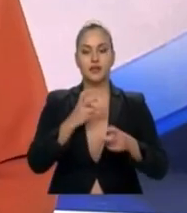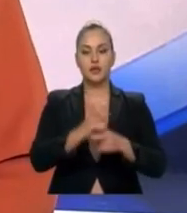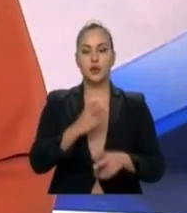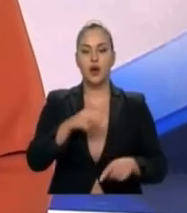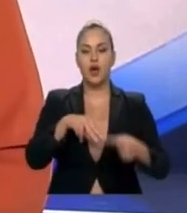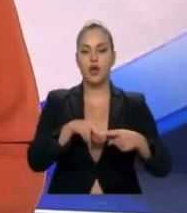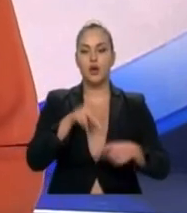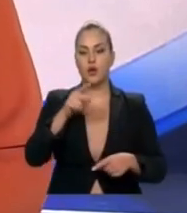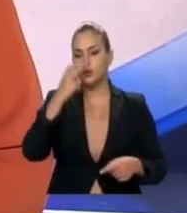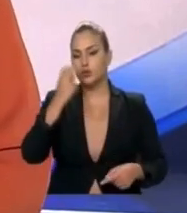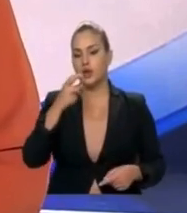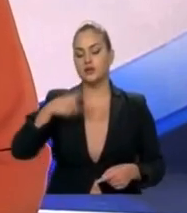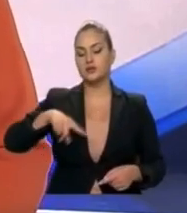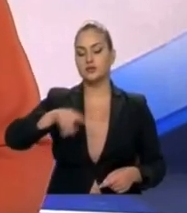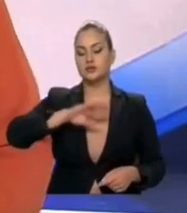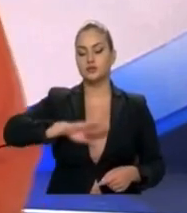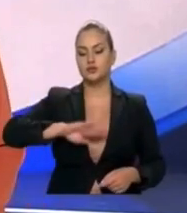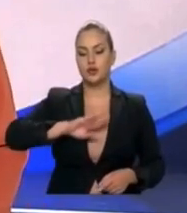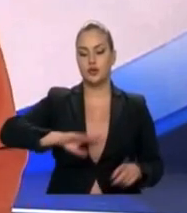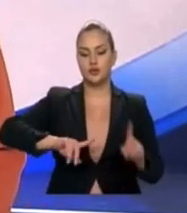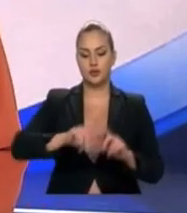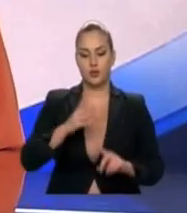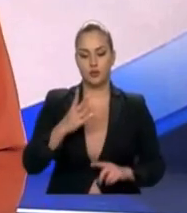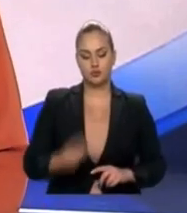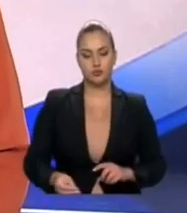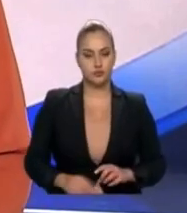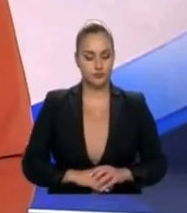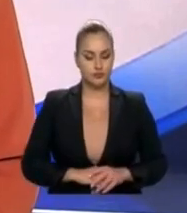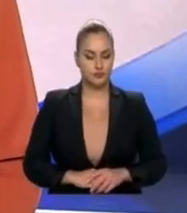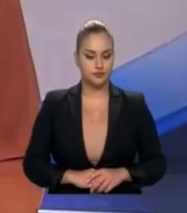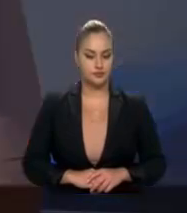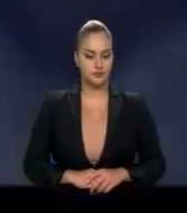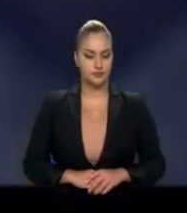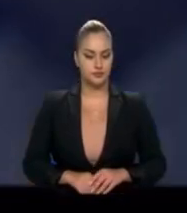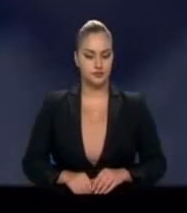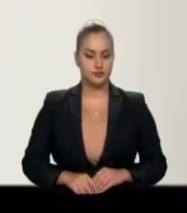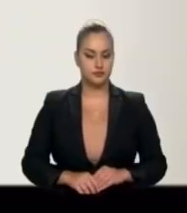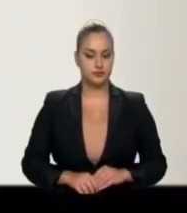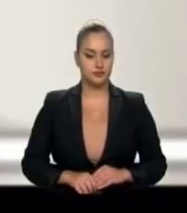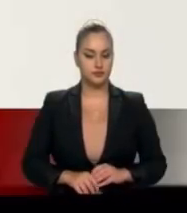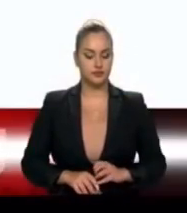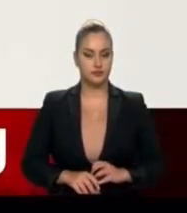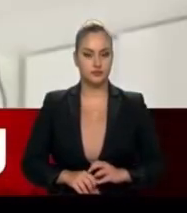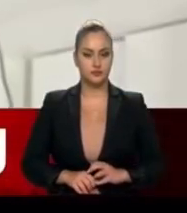edilen Akkaya o dolandırıcılardan şikayetçi oldu.